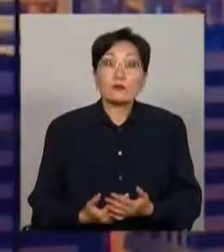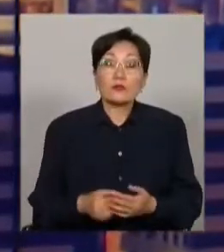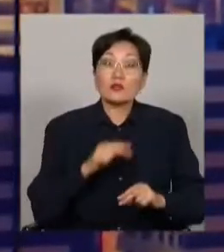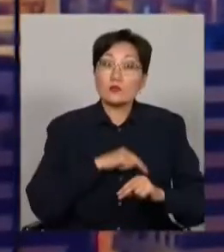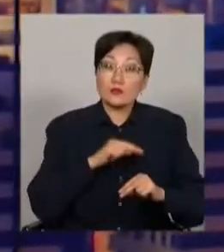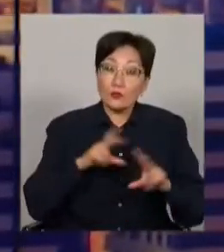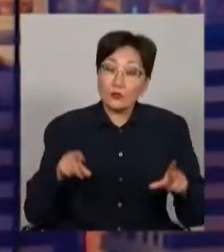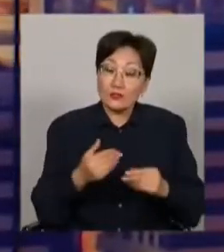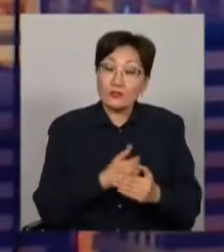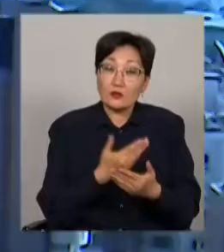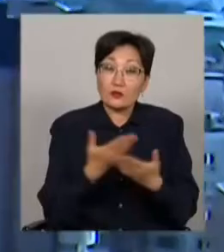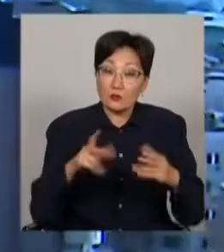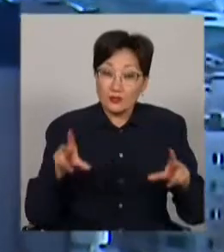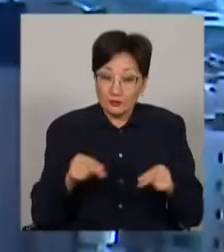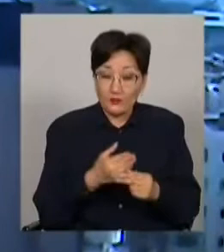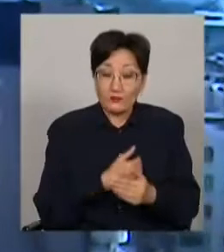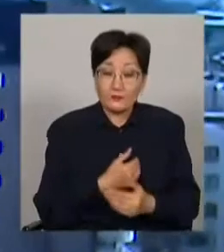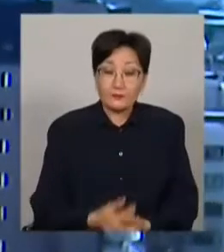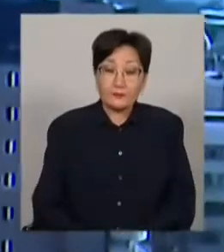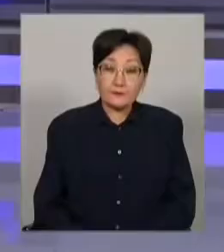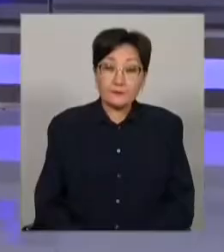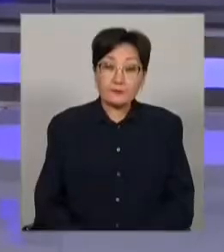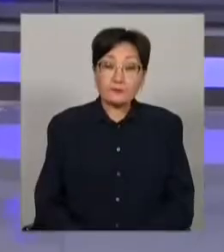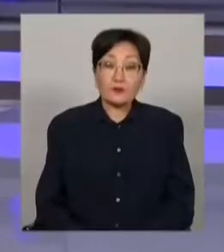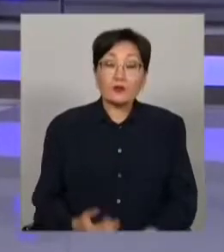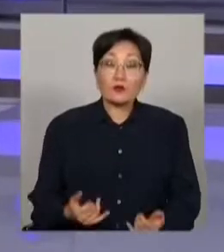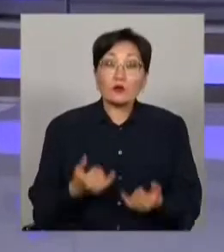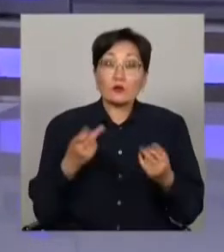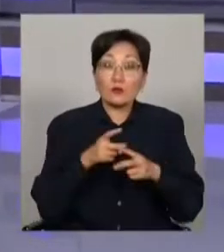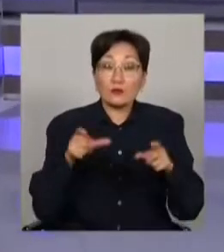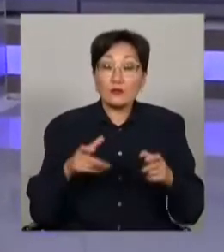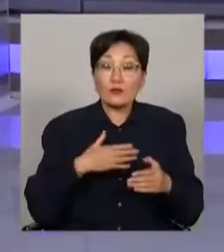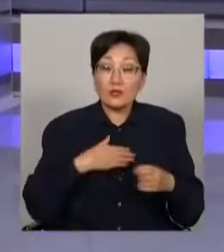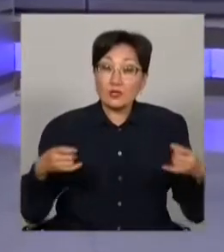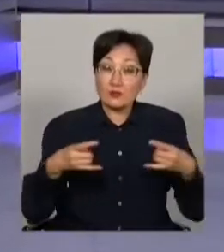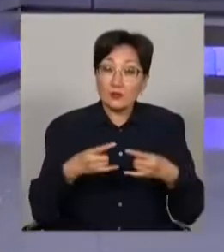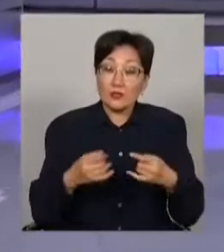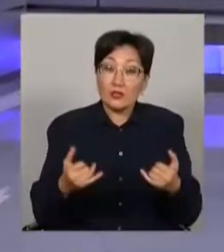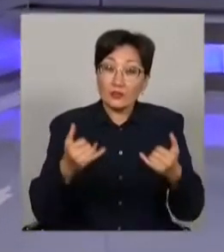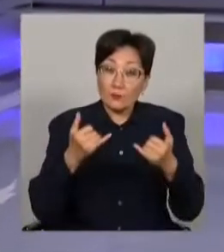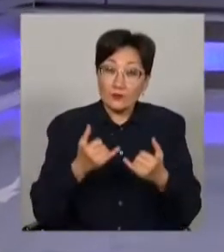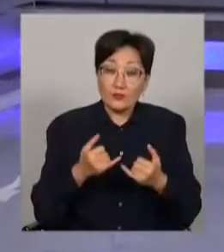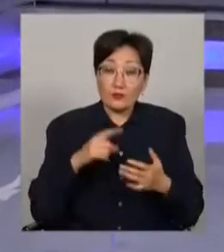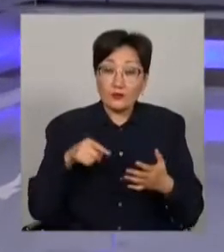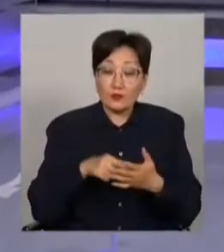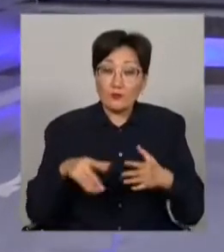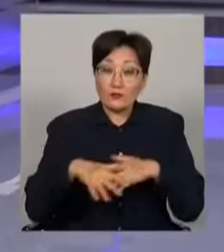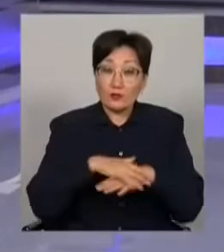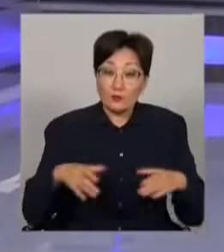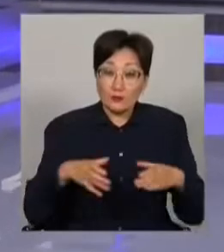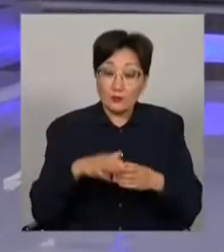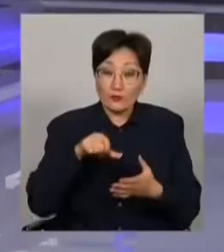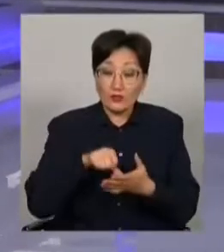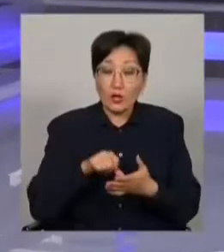Еңбектеріңіз жана берсін, сіздерге сәттілік тілейміз. Рахмет. Құрметті көрермен, бізге студияға қонаққа келген қалалық қоғамдық кеңестің